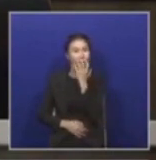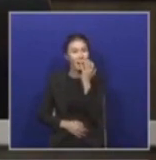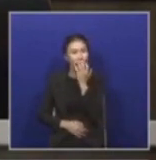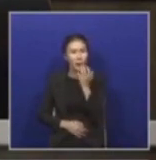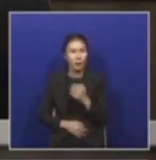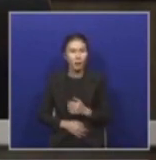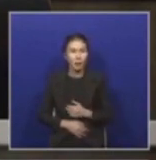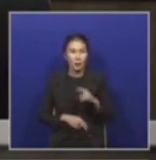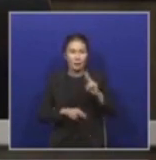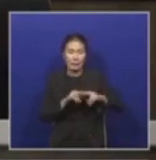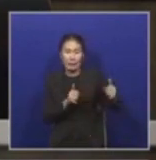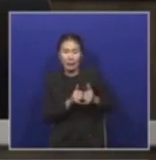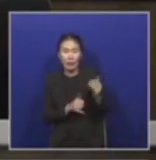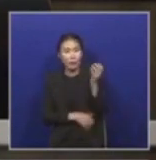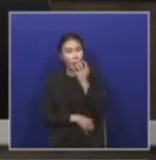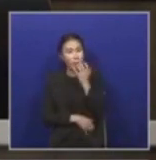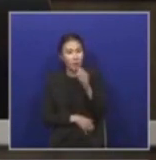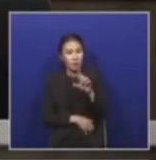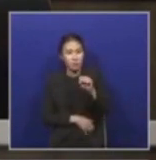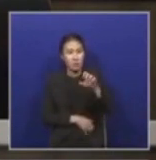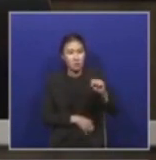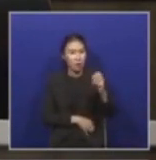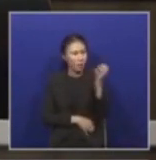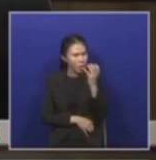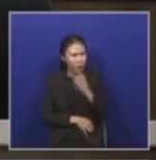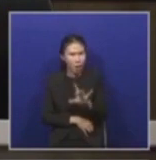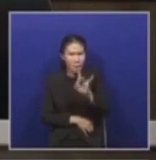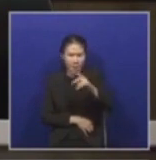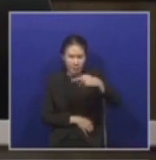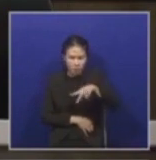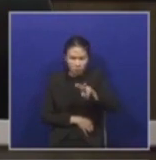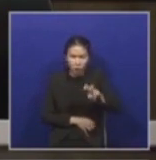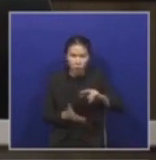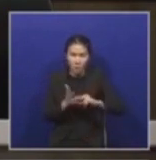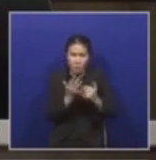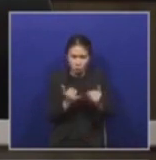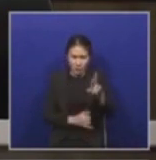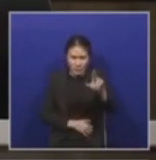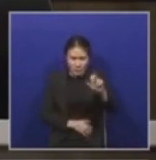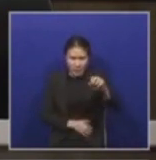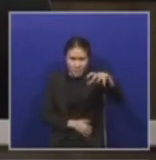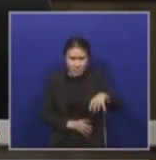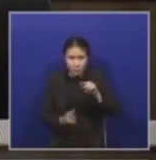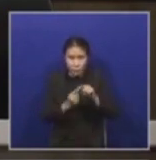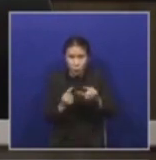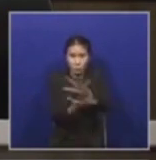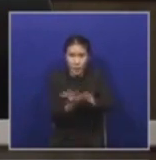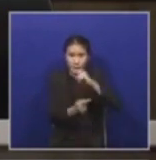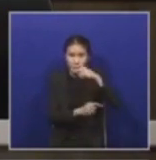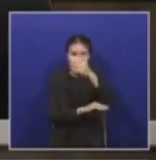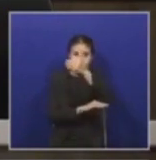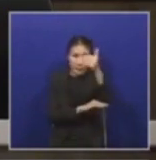ข้างหัวเราะนะฮะ แล้วสอนธีรรัตน์หัวเราะนี่สภาผู้แทนราษฎรบริหารราชการแผ่นดินระดับชา